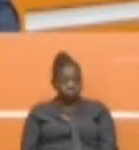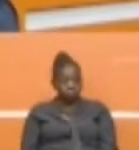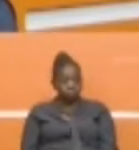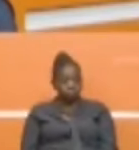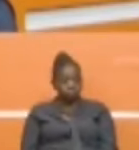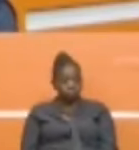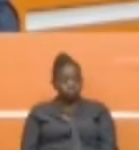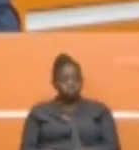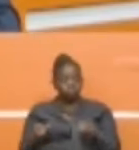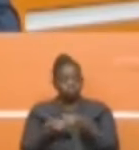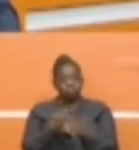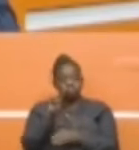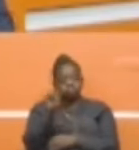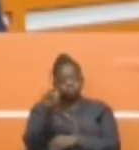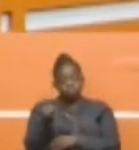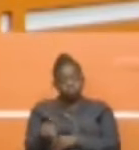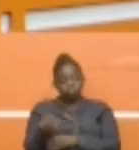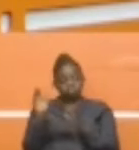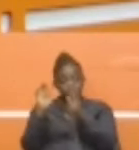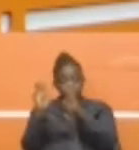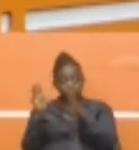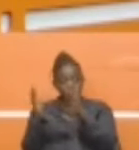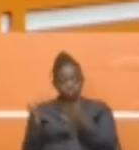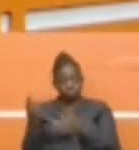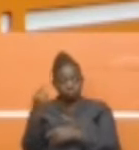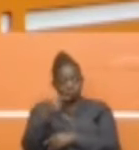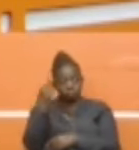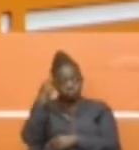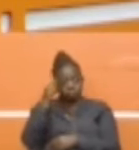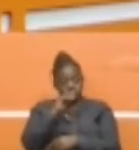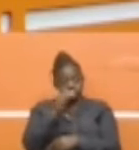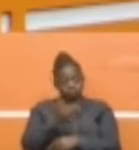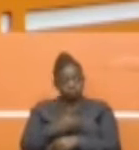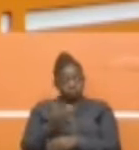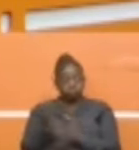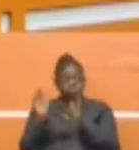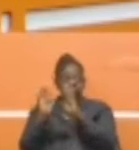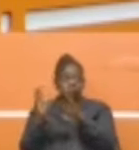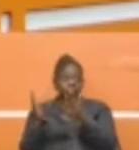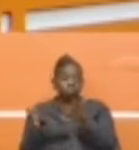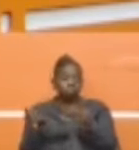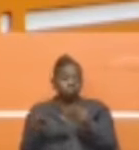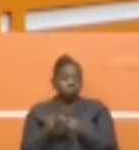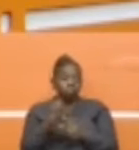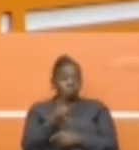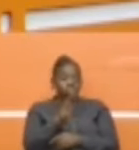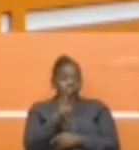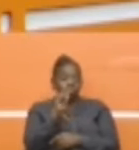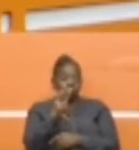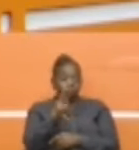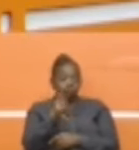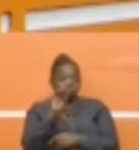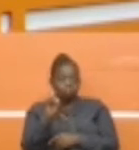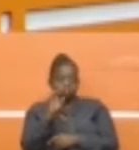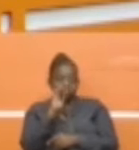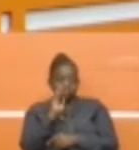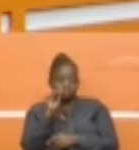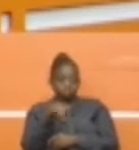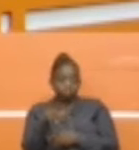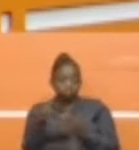Ate bannakibiina kya NUP bakuzizza olunaku lw'abakyala. Mukolo ogwetabyeko ne Babi Kyagulanyi mukyala wa principal